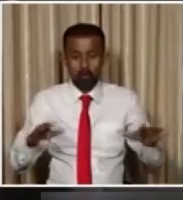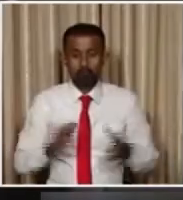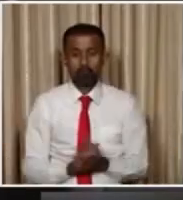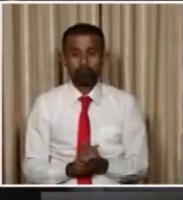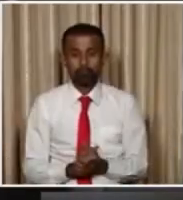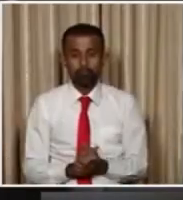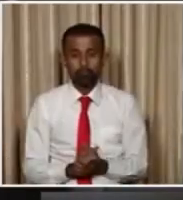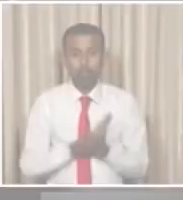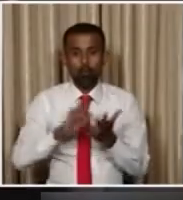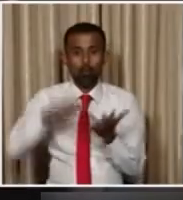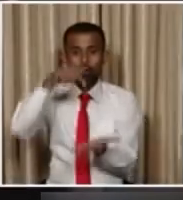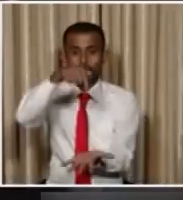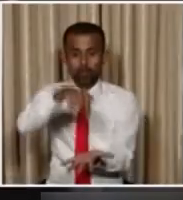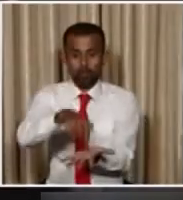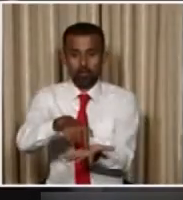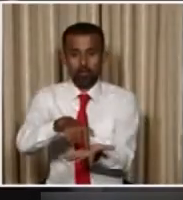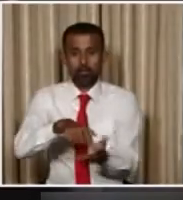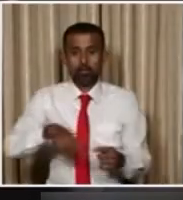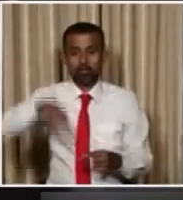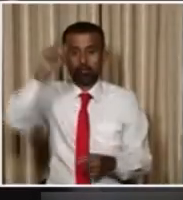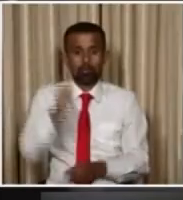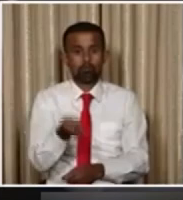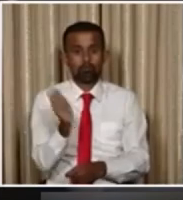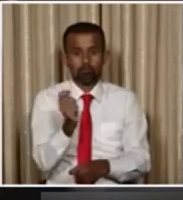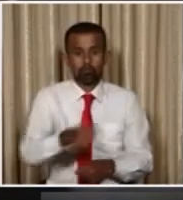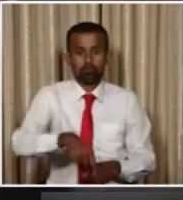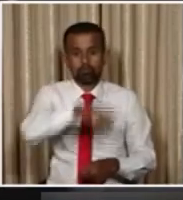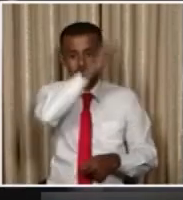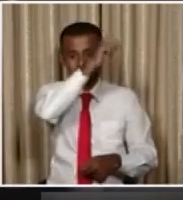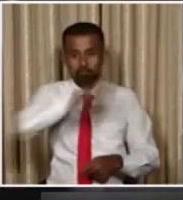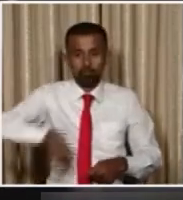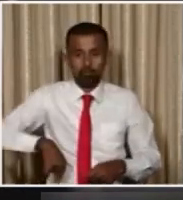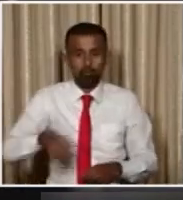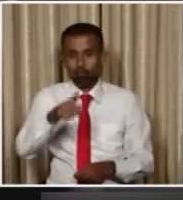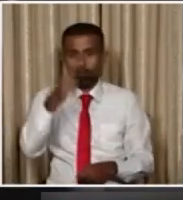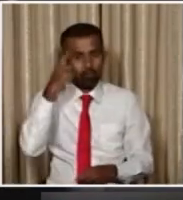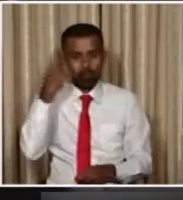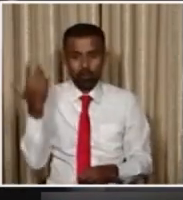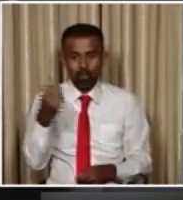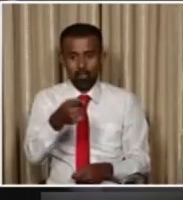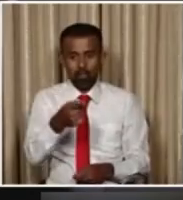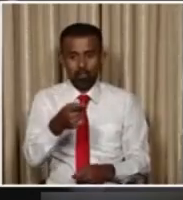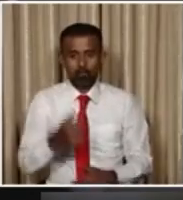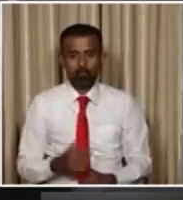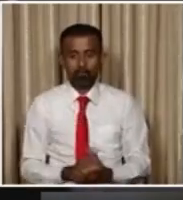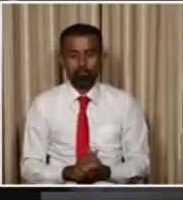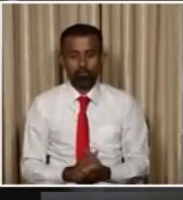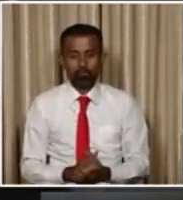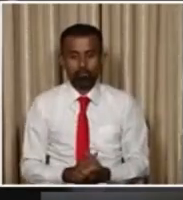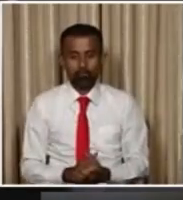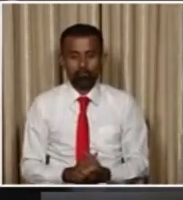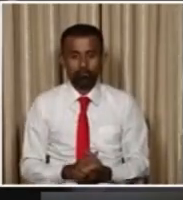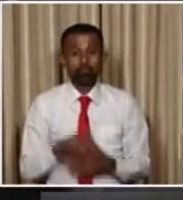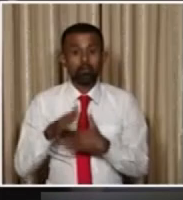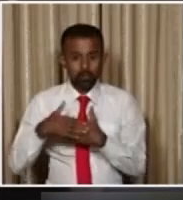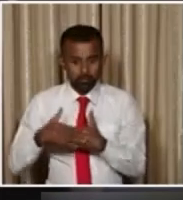පොරවලා හෝමගම නගරේ උඩටයි පල්ලෙහාටයි දක්වගෙන ගියා. ඔබතුමිය දන්නේ නැහැ මං හිතන්නේ ඒක. එතකොට ඒ